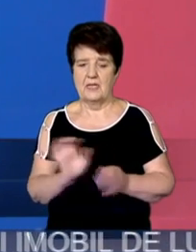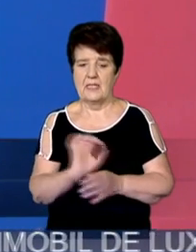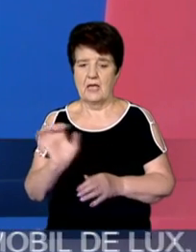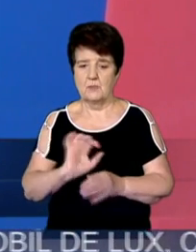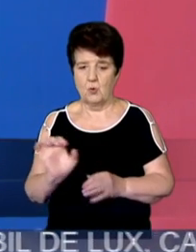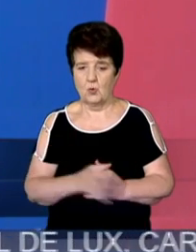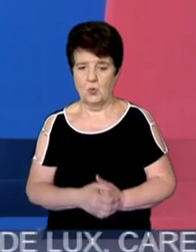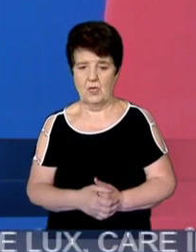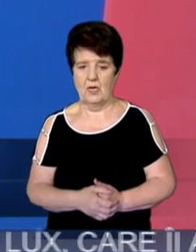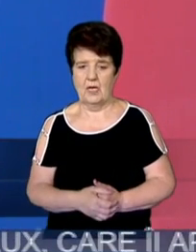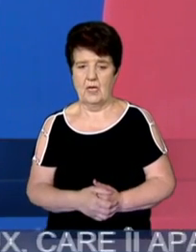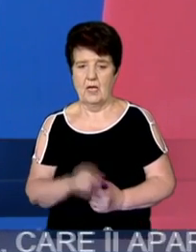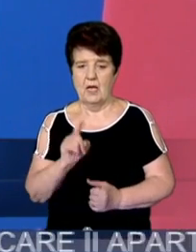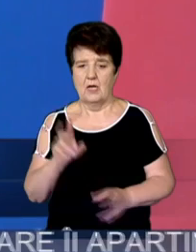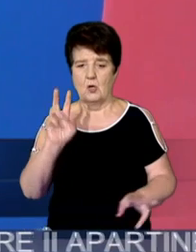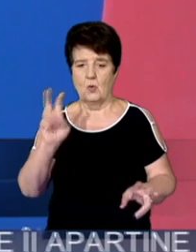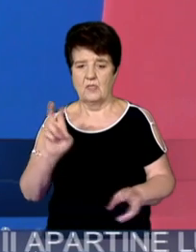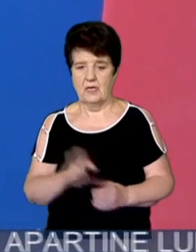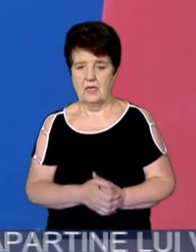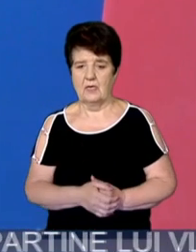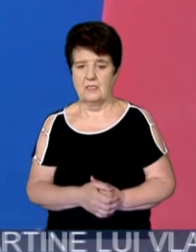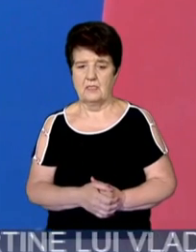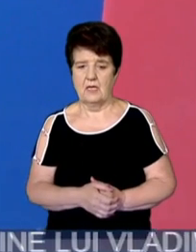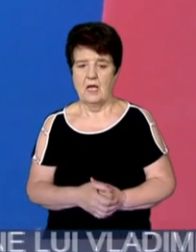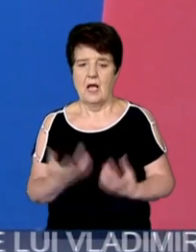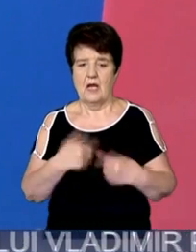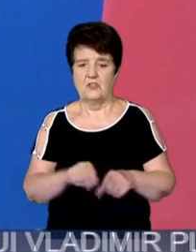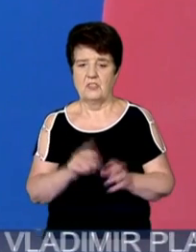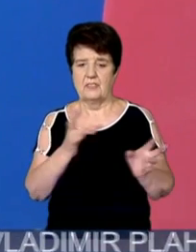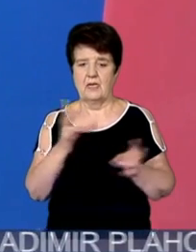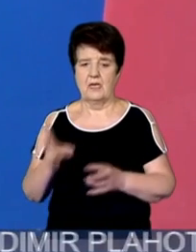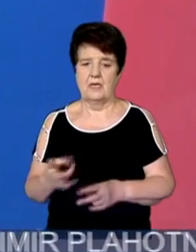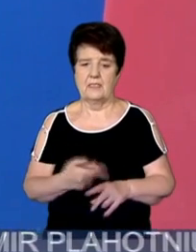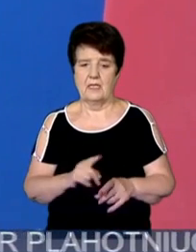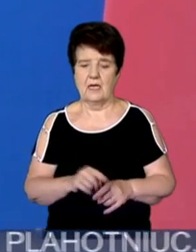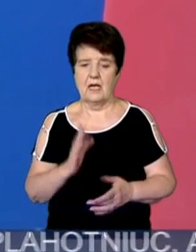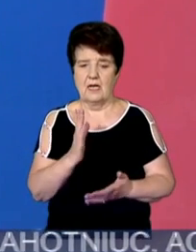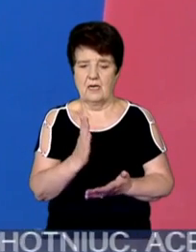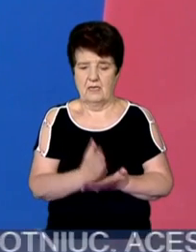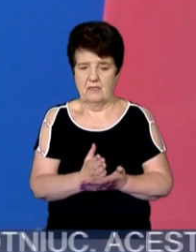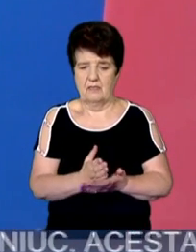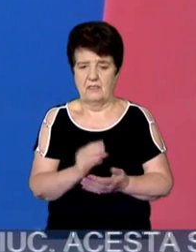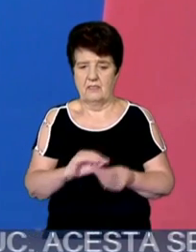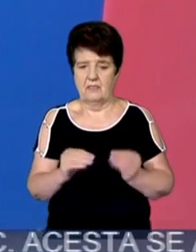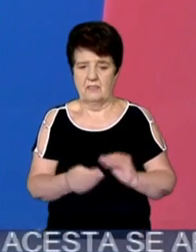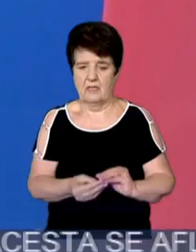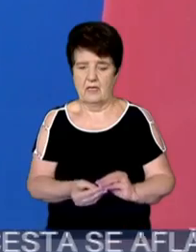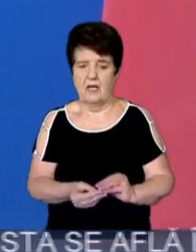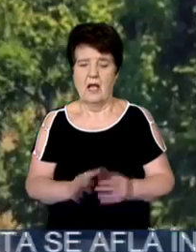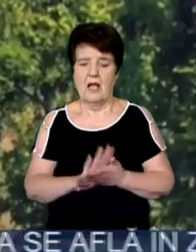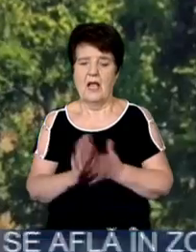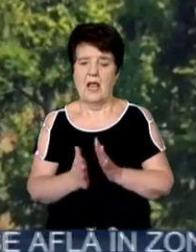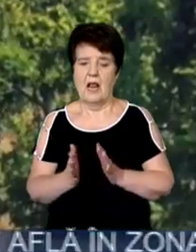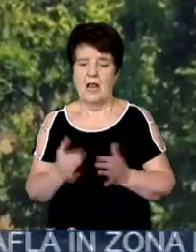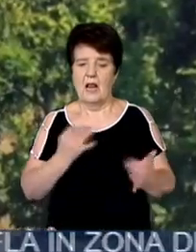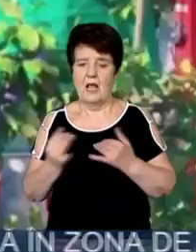exporturile în contextul, mai ales în contextul acestei crize care a dat peste cap relațiile